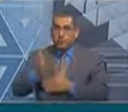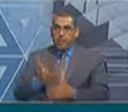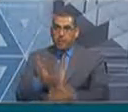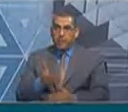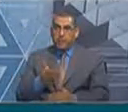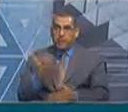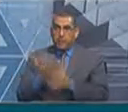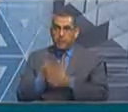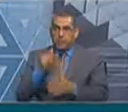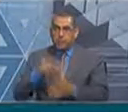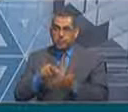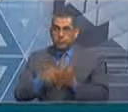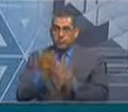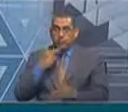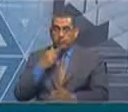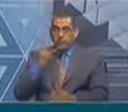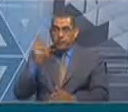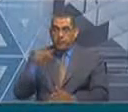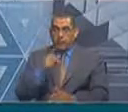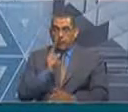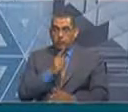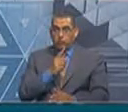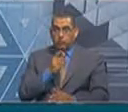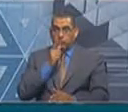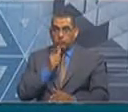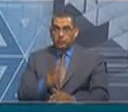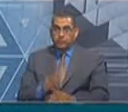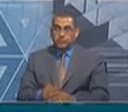المقررة في 2 نوفمبر المقبل.